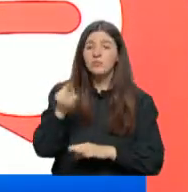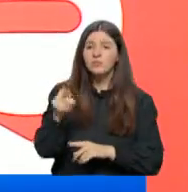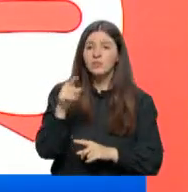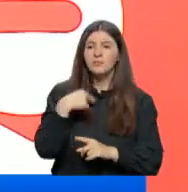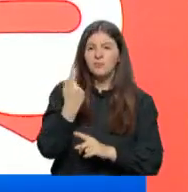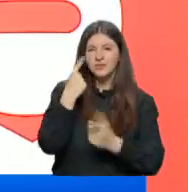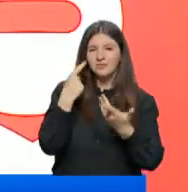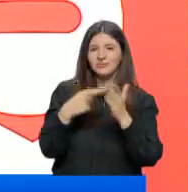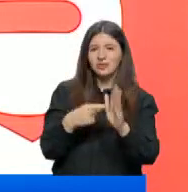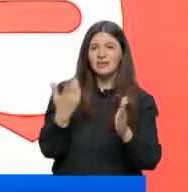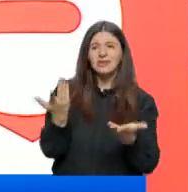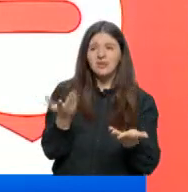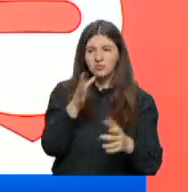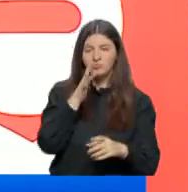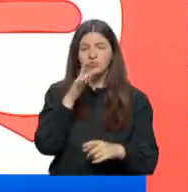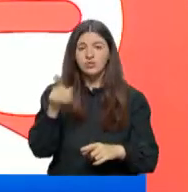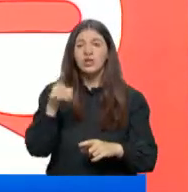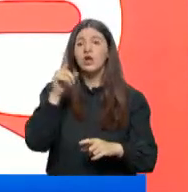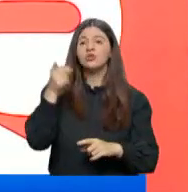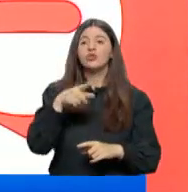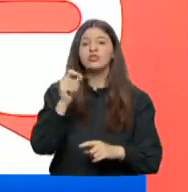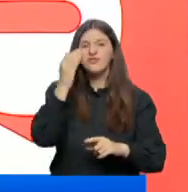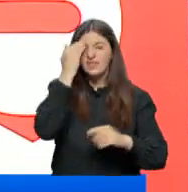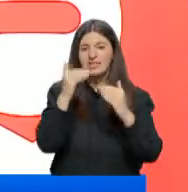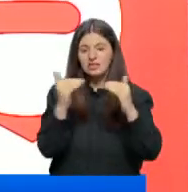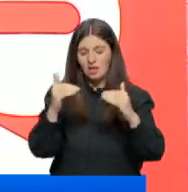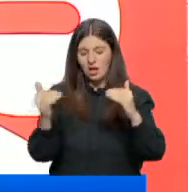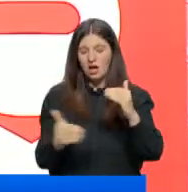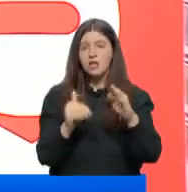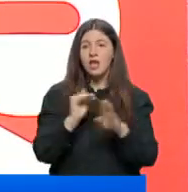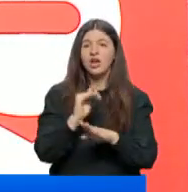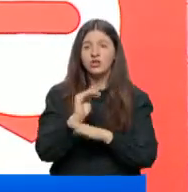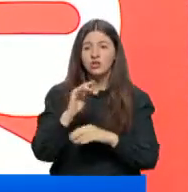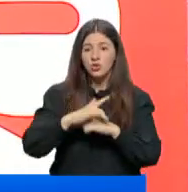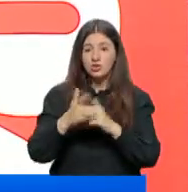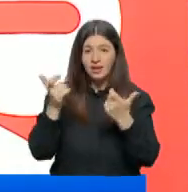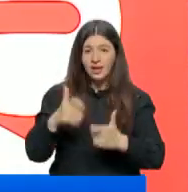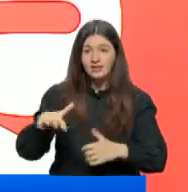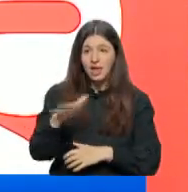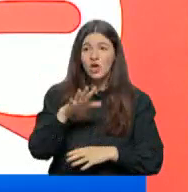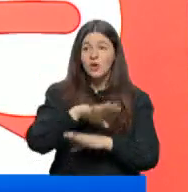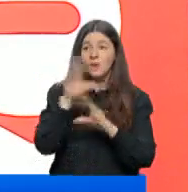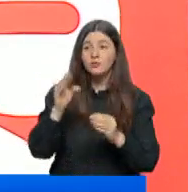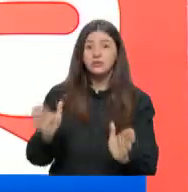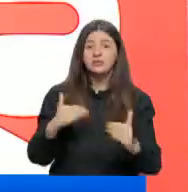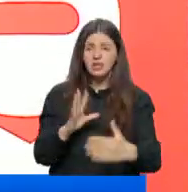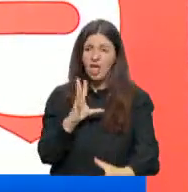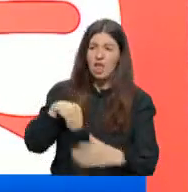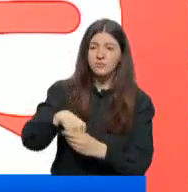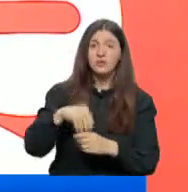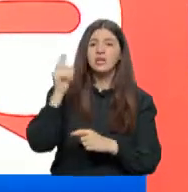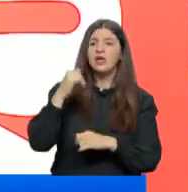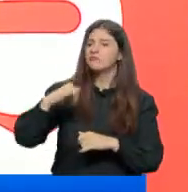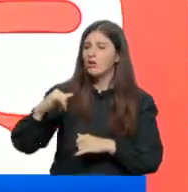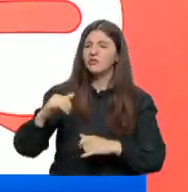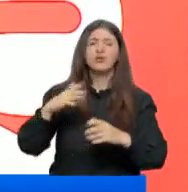önemli göstergelerinden bir tanesi ne biliyor musunuz? Bakın %90'ı yoksulluk sınırının altında yaşayan ülkede bütün sendikaları katıyorum. İktidar